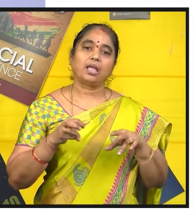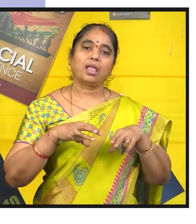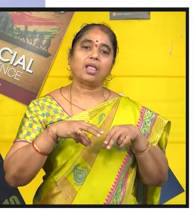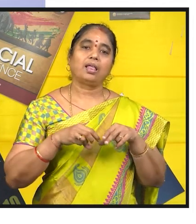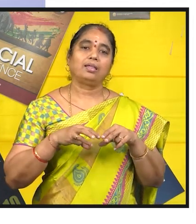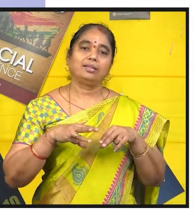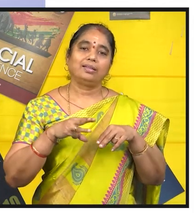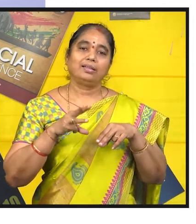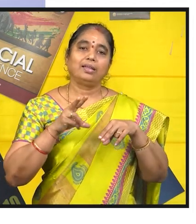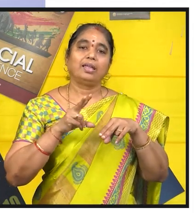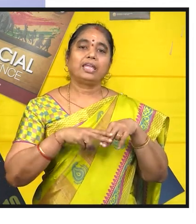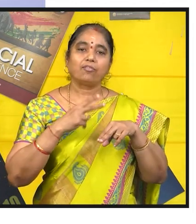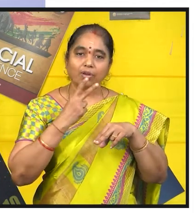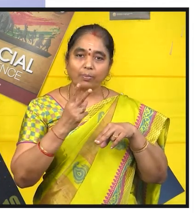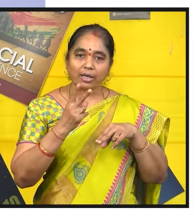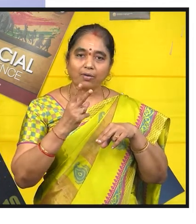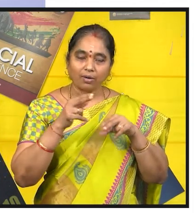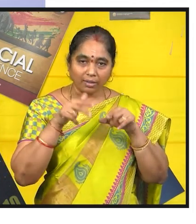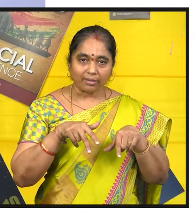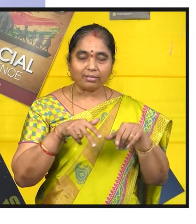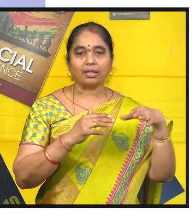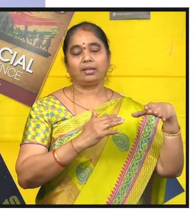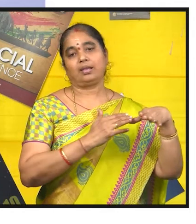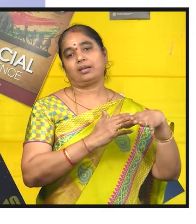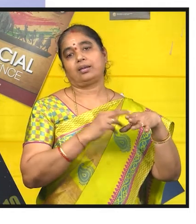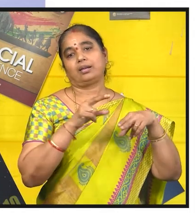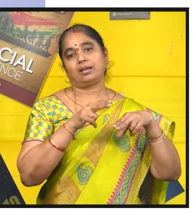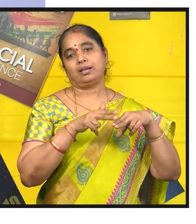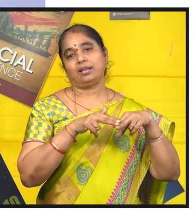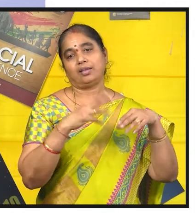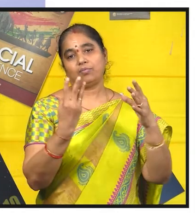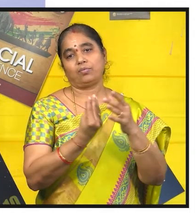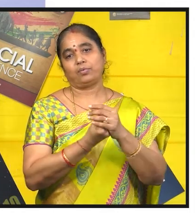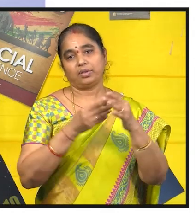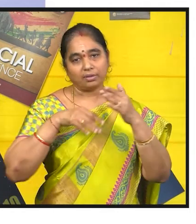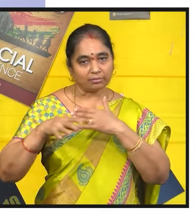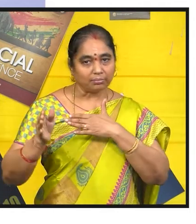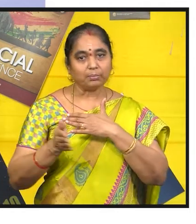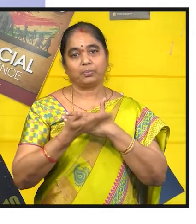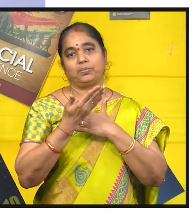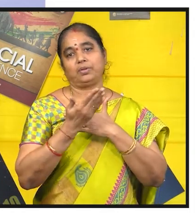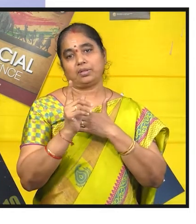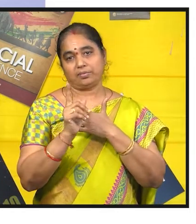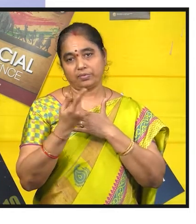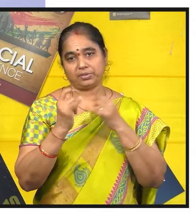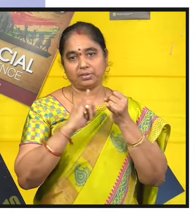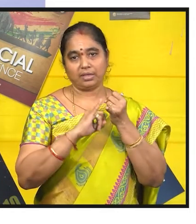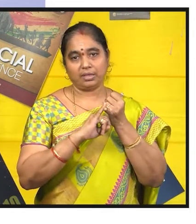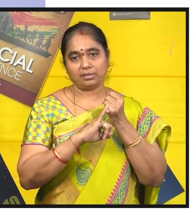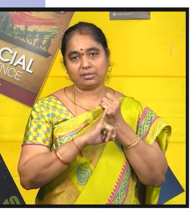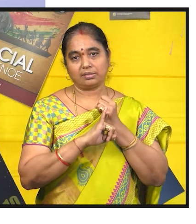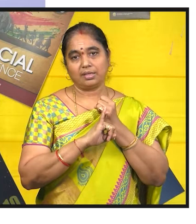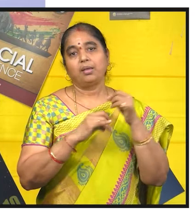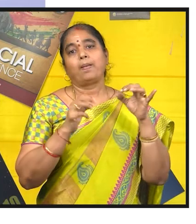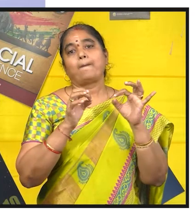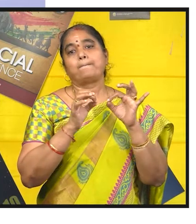பொழுது அதில் என்ன காணப்படுகிறது அப்படின்னு சொல்லி பார்த்தீங்கன்னு சொன்னால், இந்த எலக்ட்ரான்கள் எஃப் கூட்டிற்கு போகிறது. ஆக முதல் எஸ்